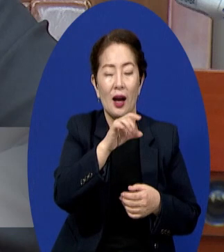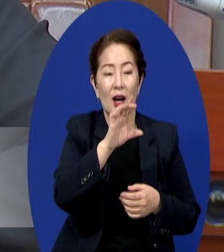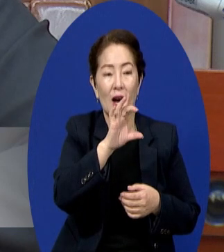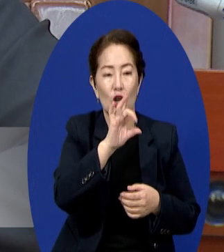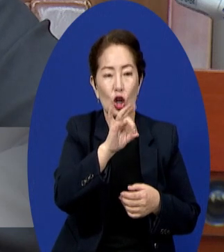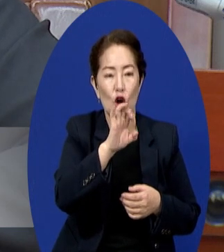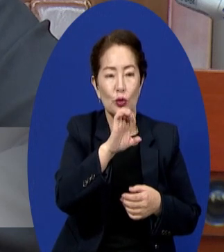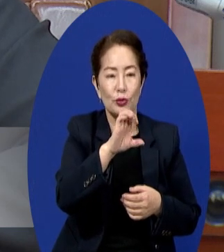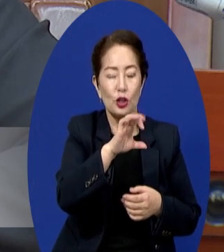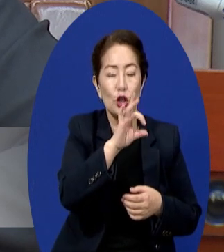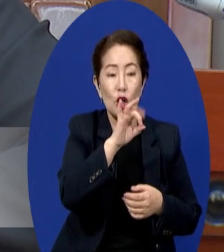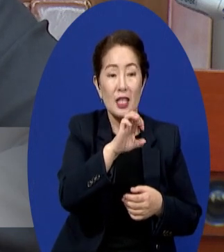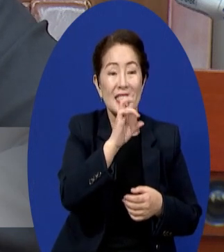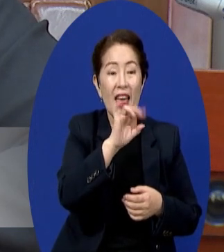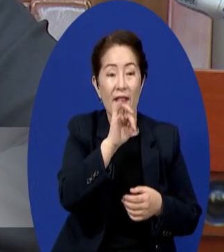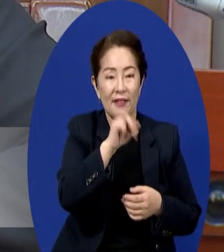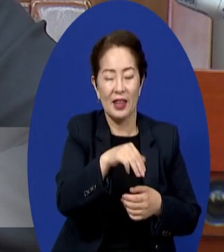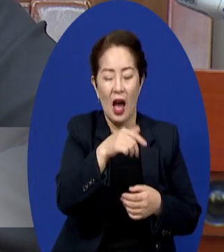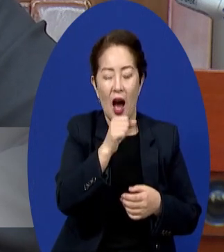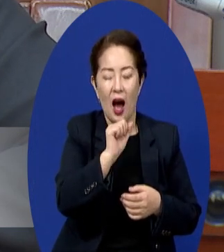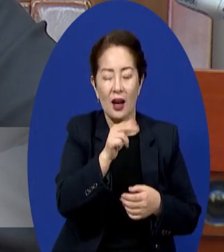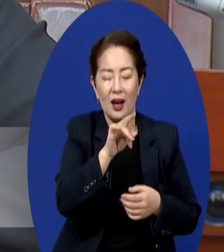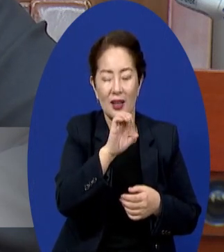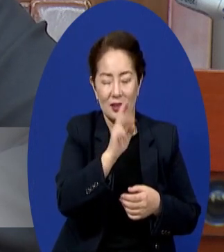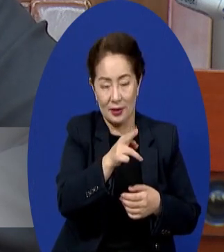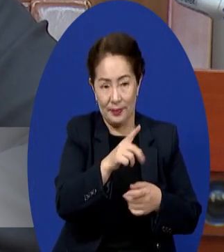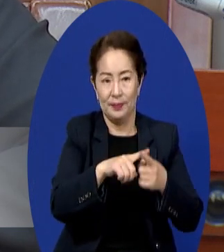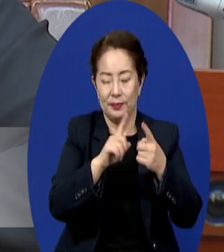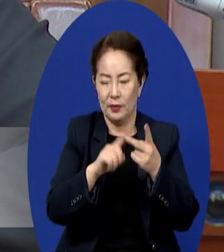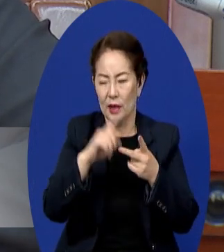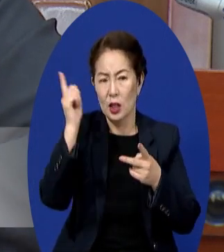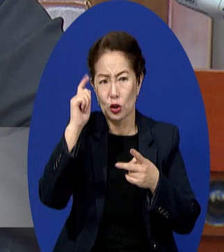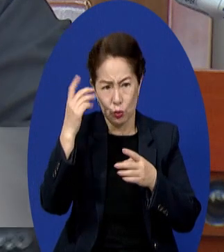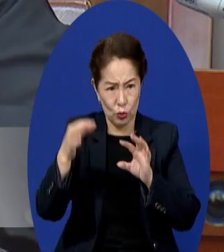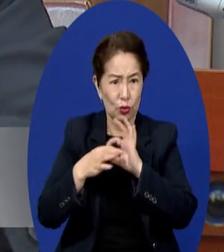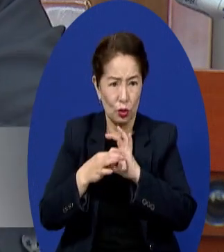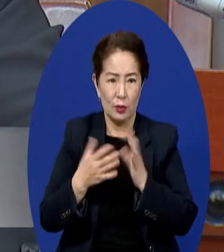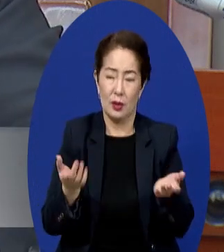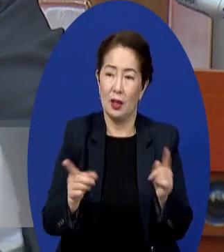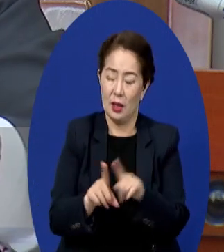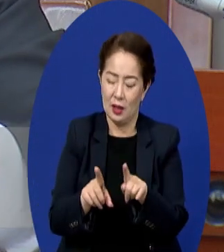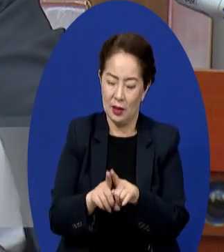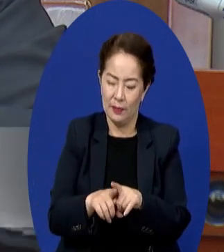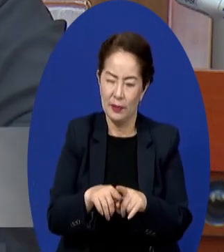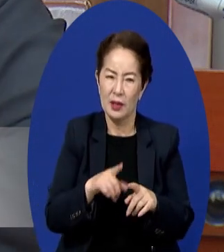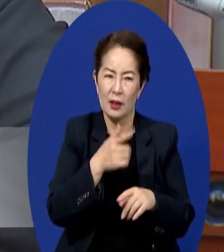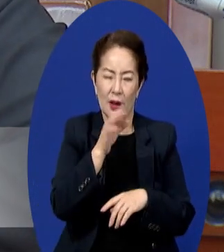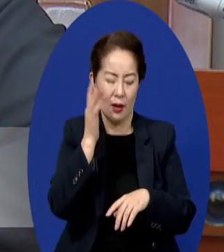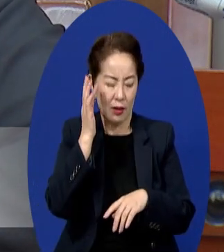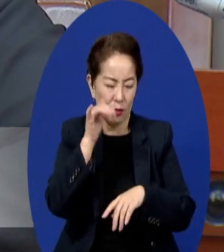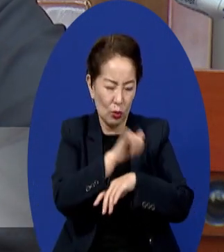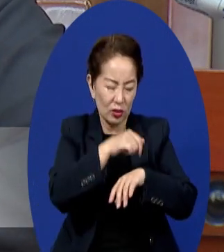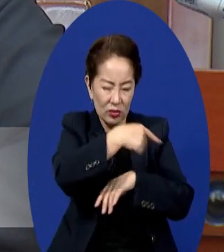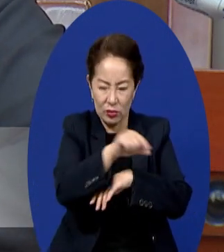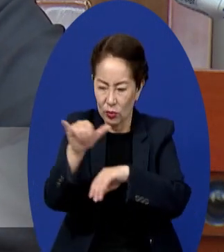За мөн одоо бид нар эрчим хүчний хувьд бас тийм. Тийм учраас бид нар яаж энэ хараат